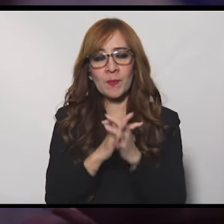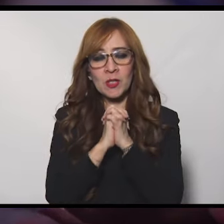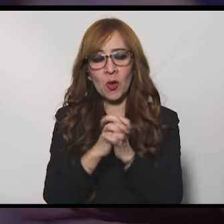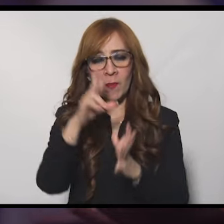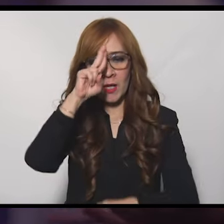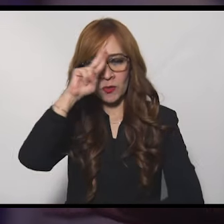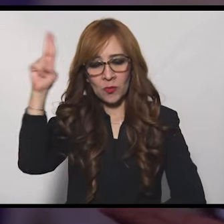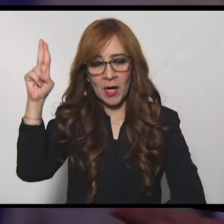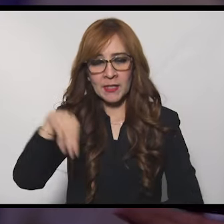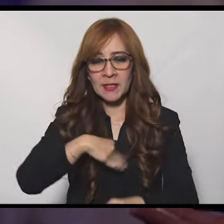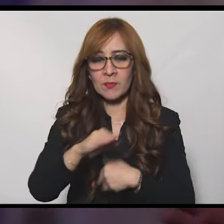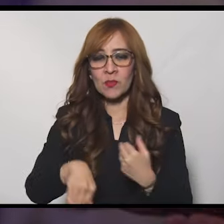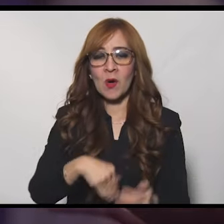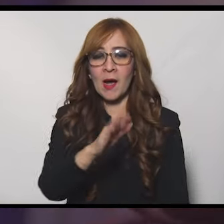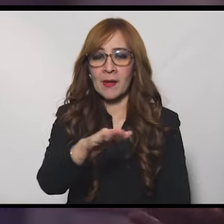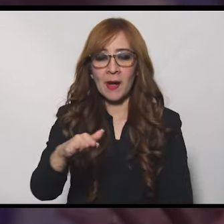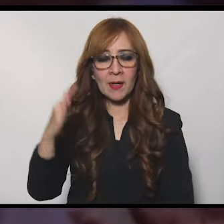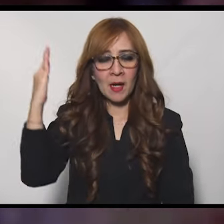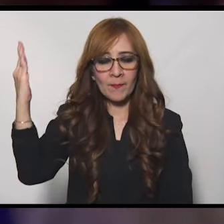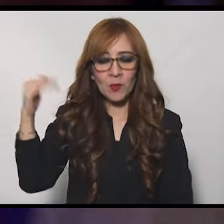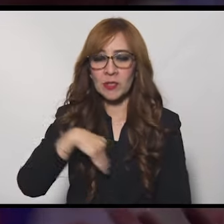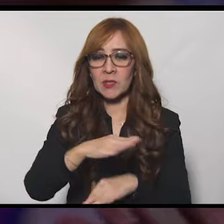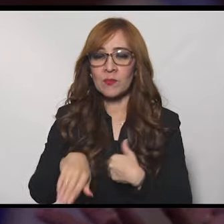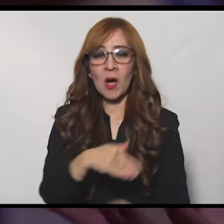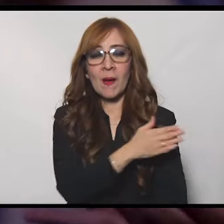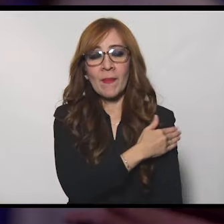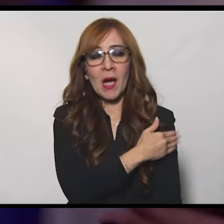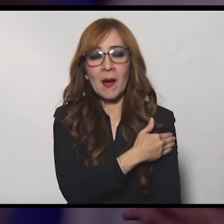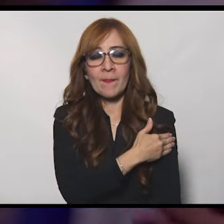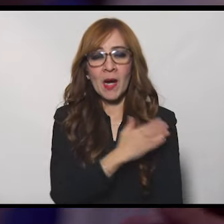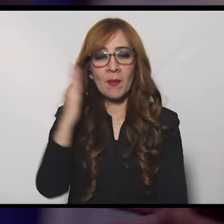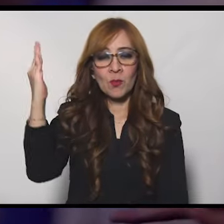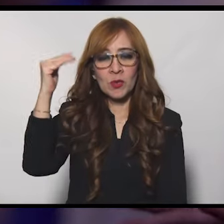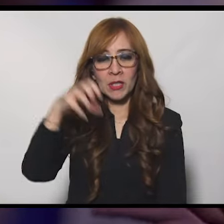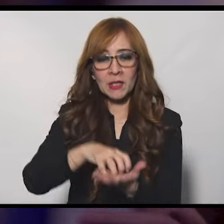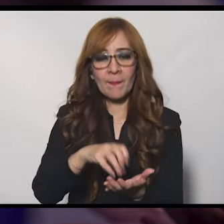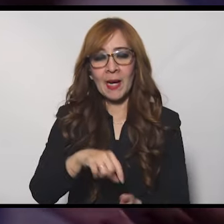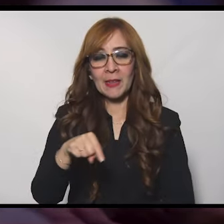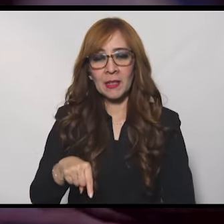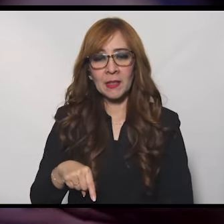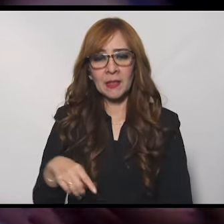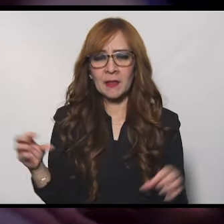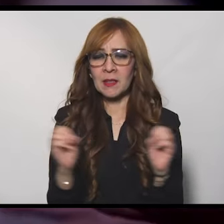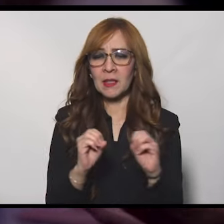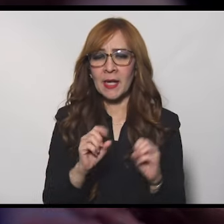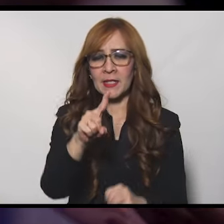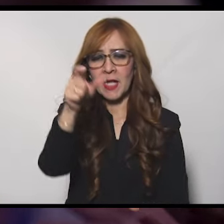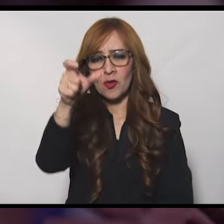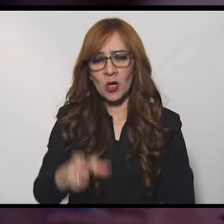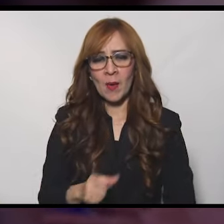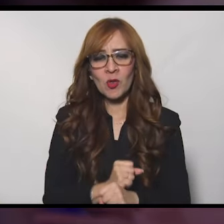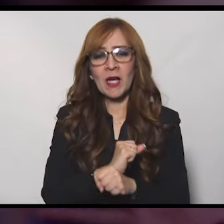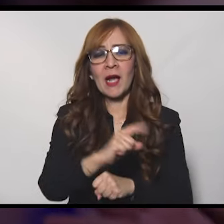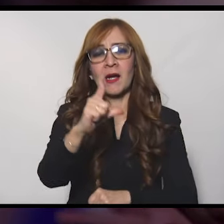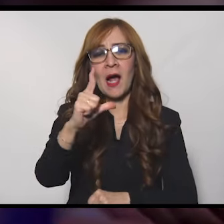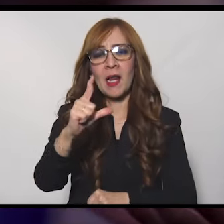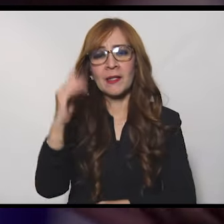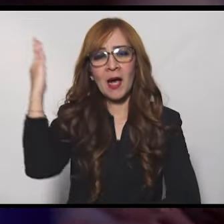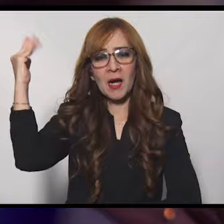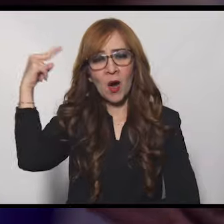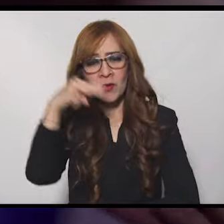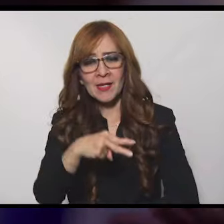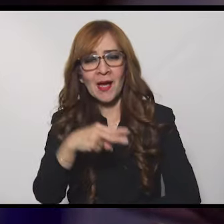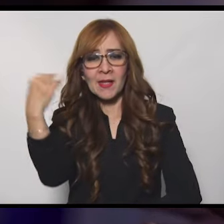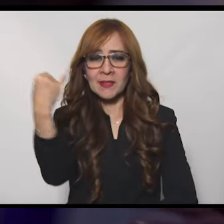Tuhan, setiap daripada anak-anakmu, setiap daripada hamba-hambamu di tempat ini ya Bapa, tidak ada satupun kegagalan yang kau pandang hina